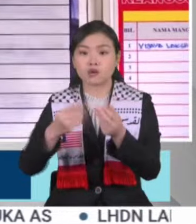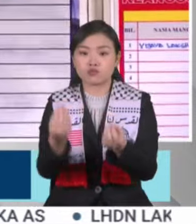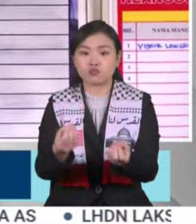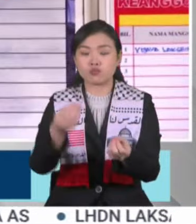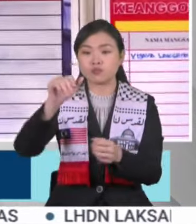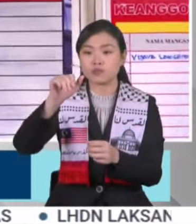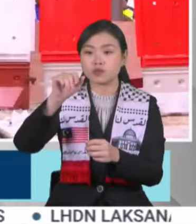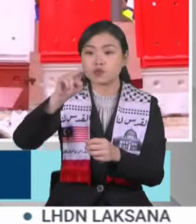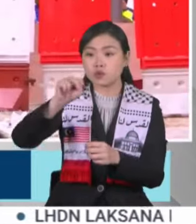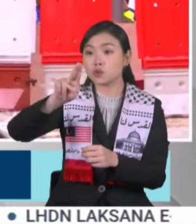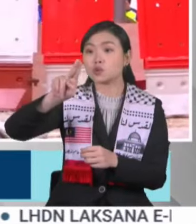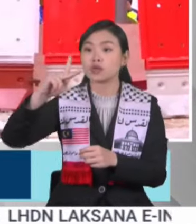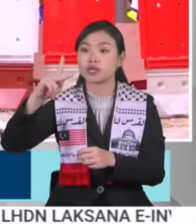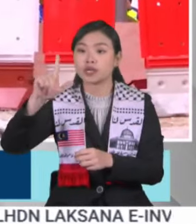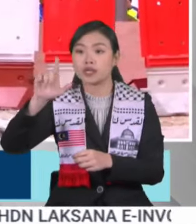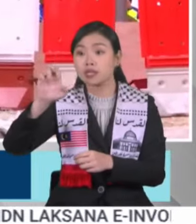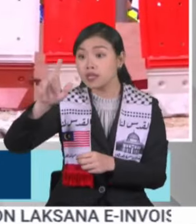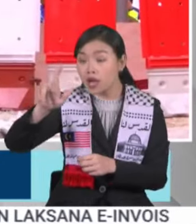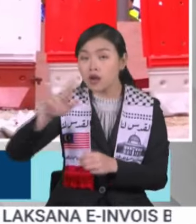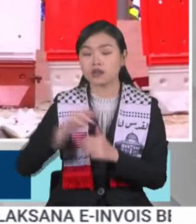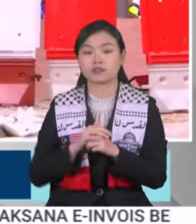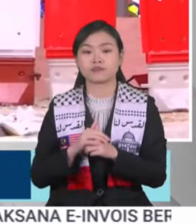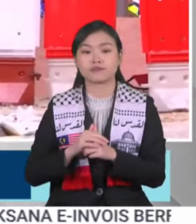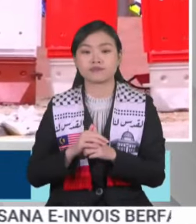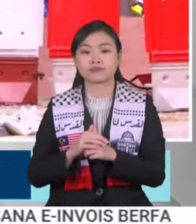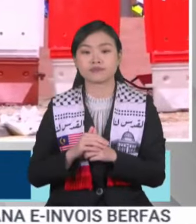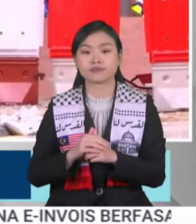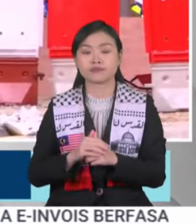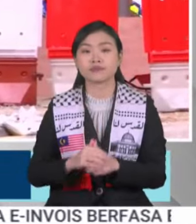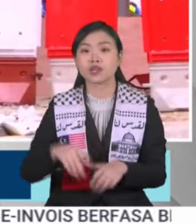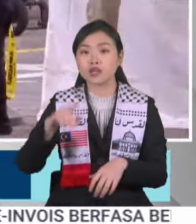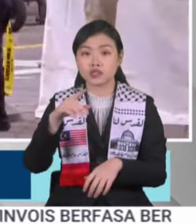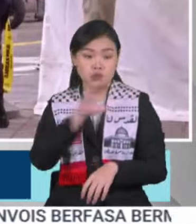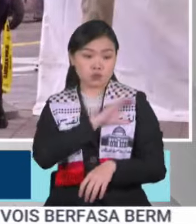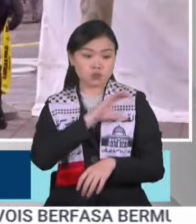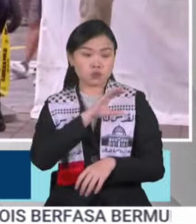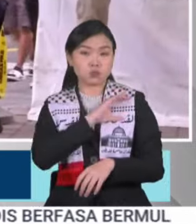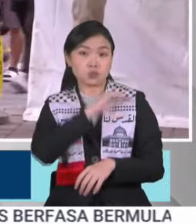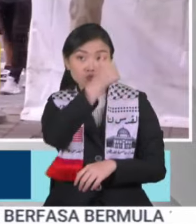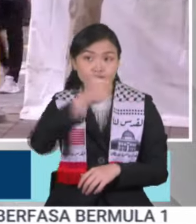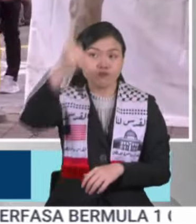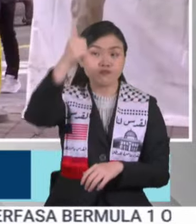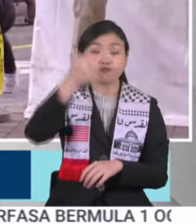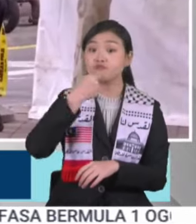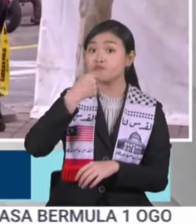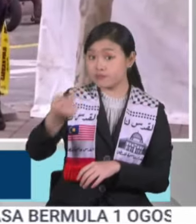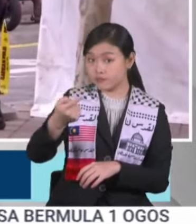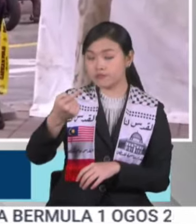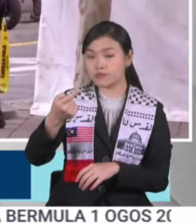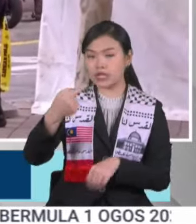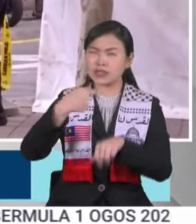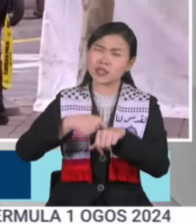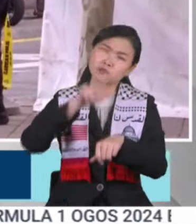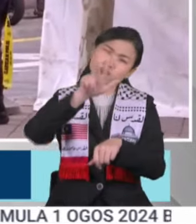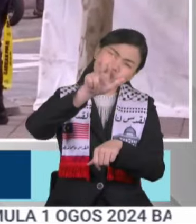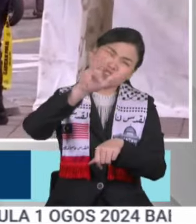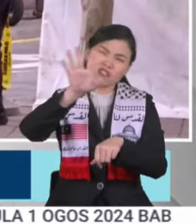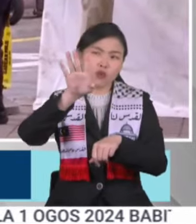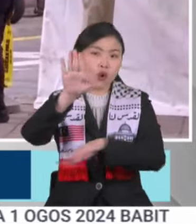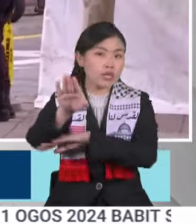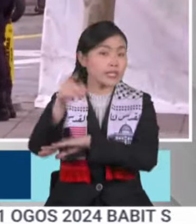Malaysia. Ketua Polis Negara Tan Sri Razaruddin Hussein sebentar tadi dalam pukul